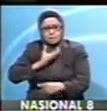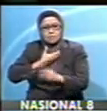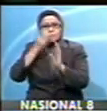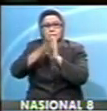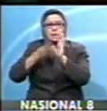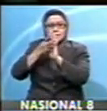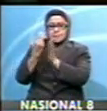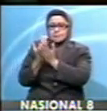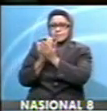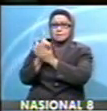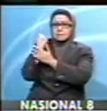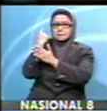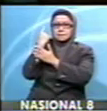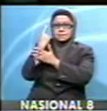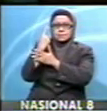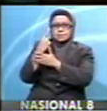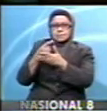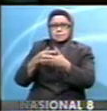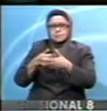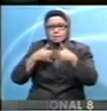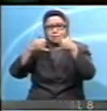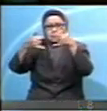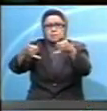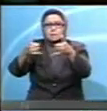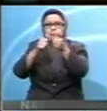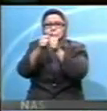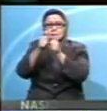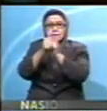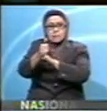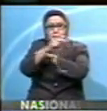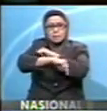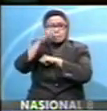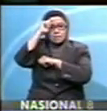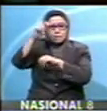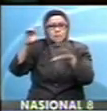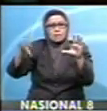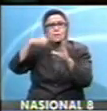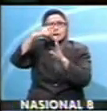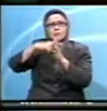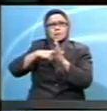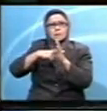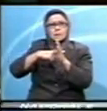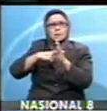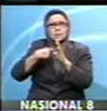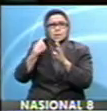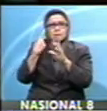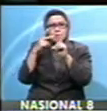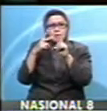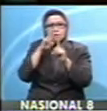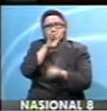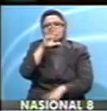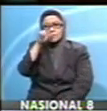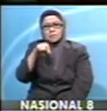bar pada Anugerah sukan Negeri Terengganu bararu yang diadakan pada bulan 25 Har bulan